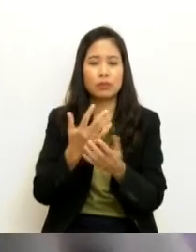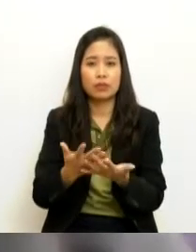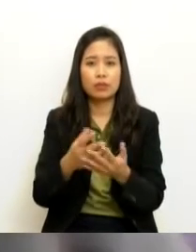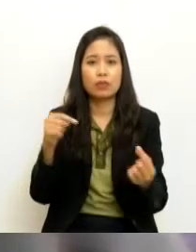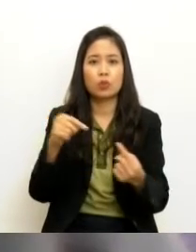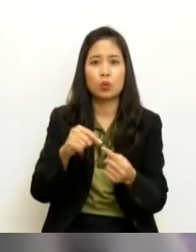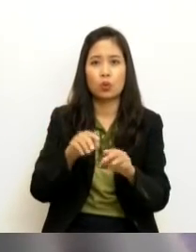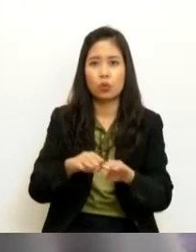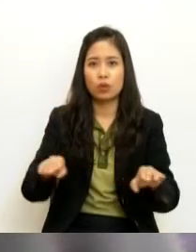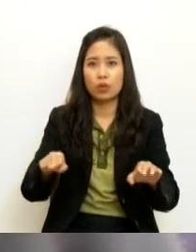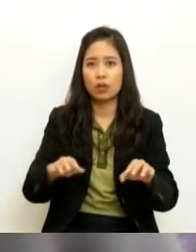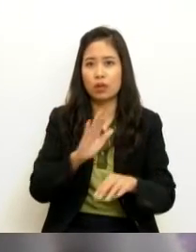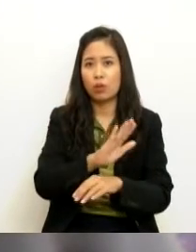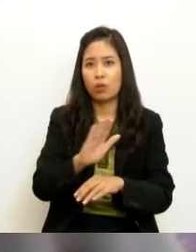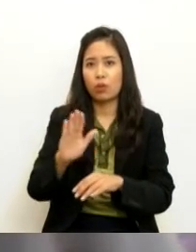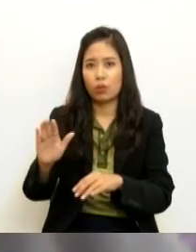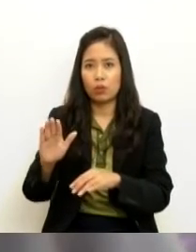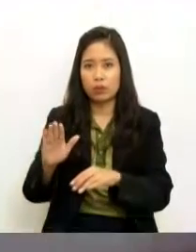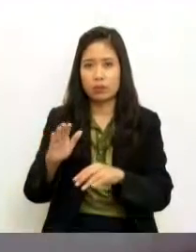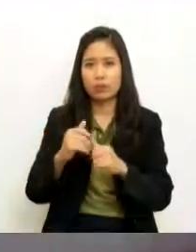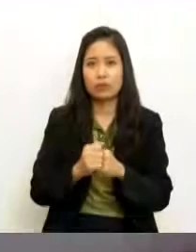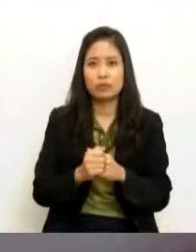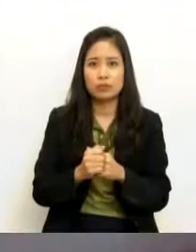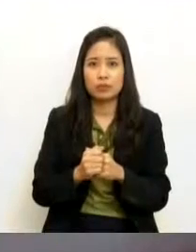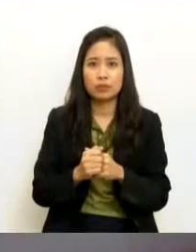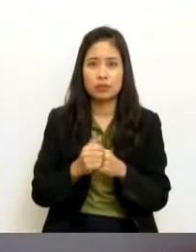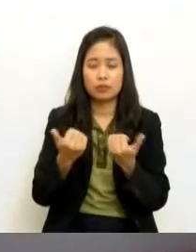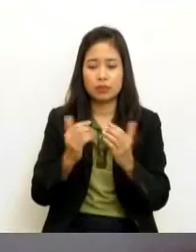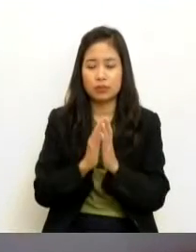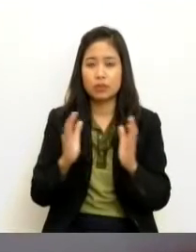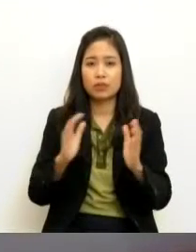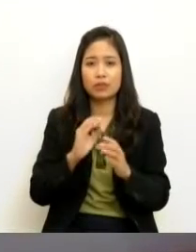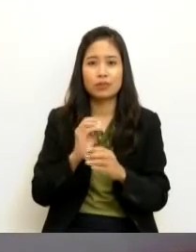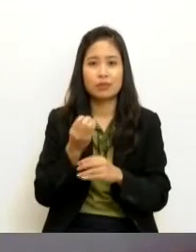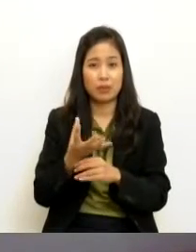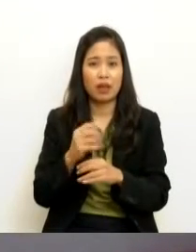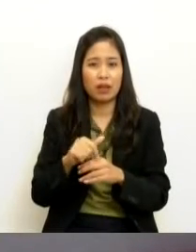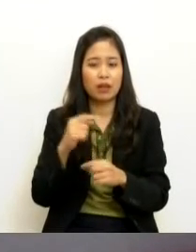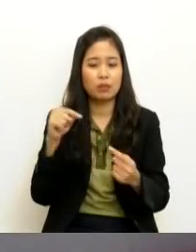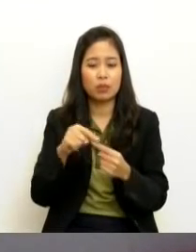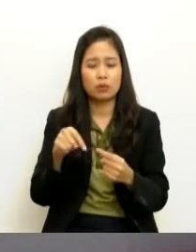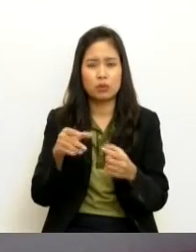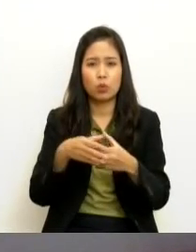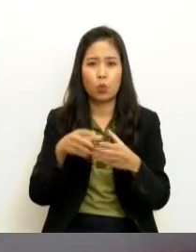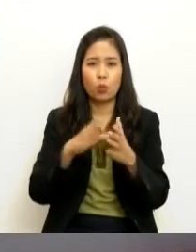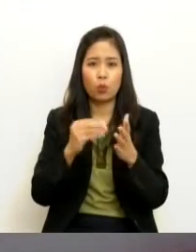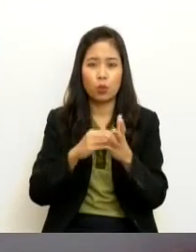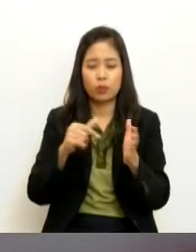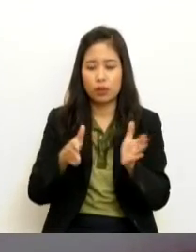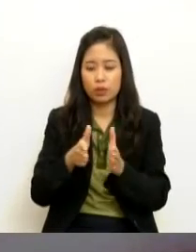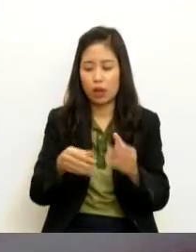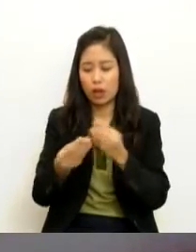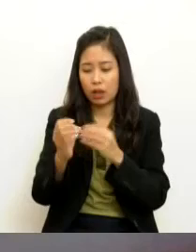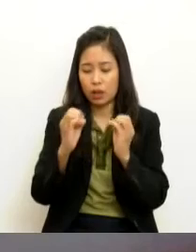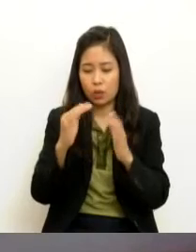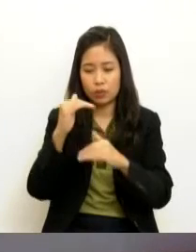มาสามารถนำมาปรับใช้ในการเรียนการสอนได ้ขอบคุณมากมากค่ะเพราะว่าเป็นแนวทางดีๆที่ให้ครูได้พั